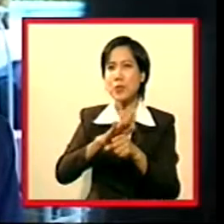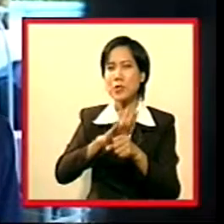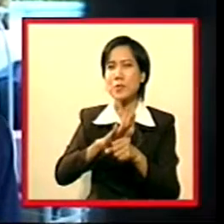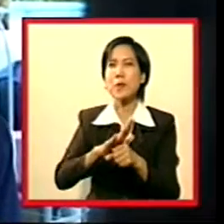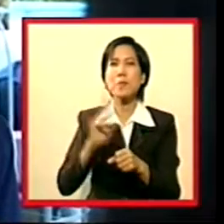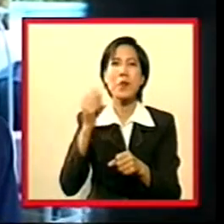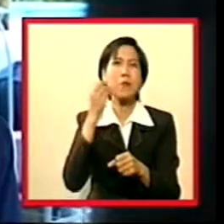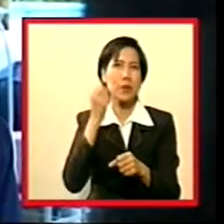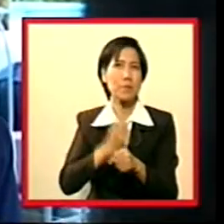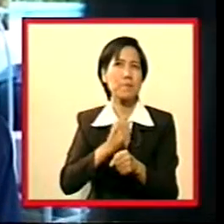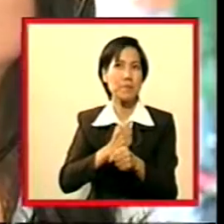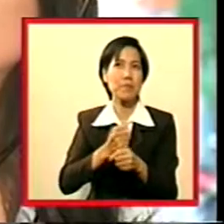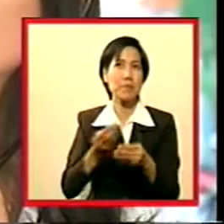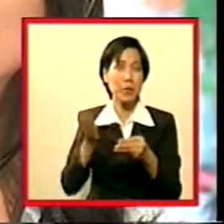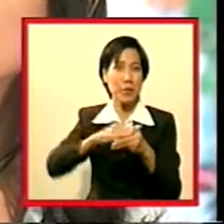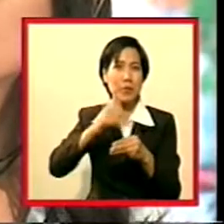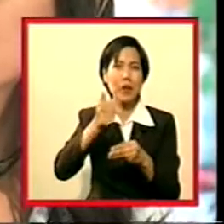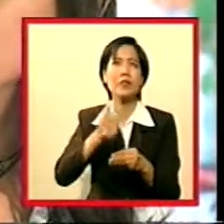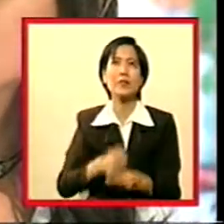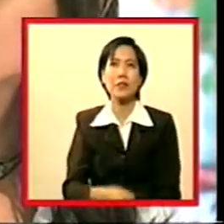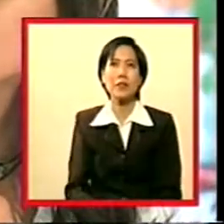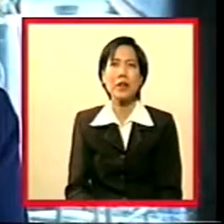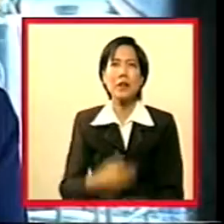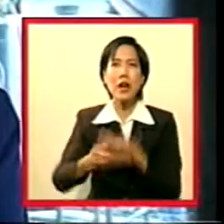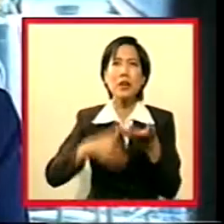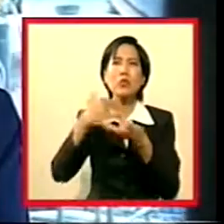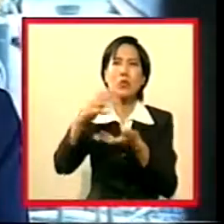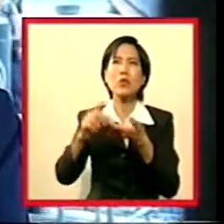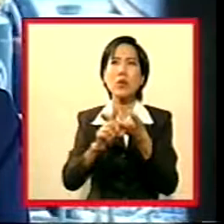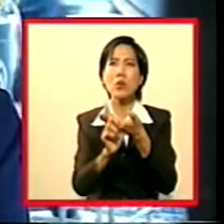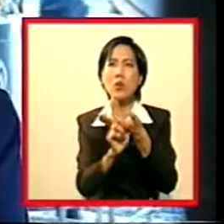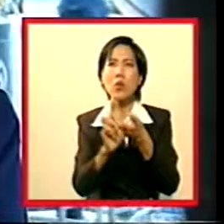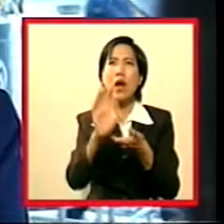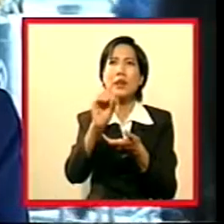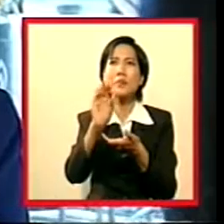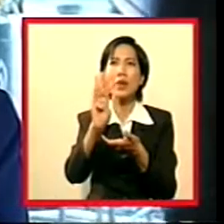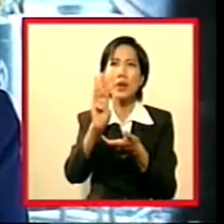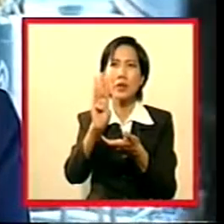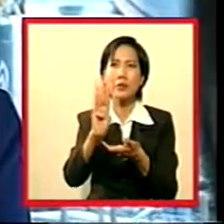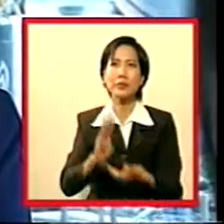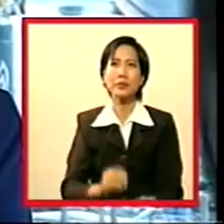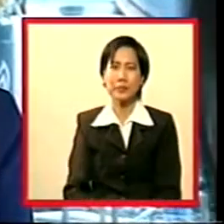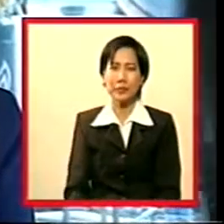ดีพอสมควรค่ะ กิโลกรัมละเท่าไหร่คะ ขายส่งประมาณกิโลละ50บาทค่ะ